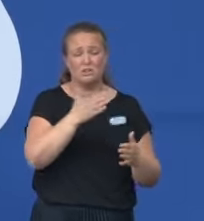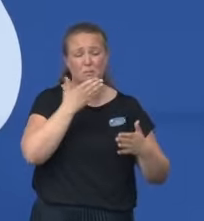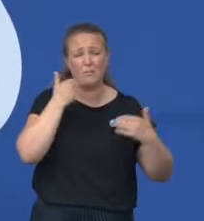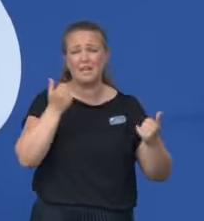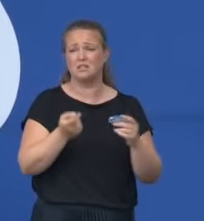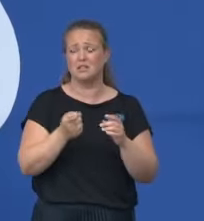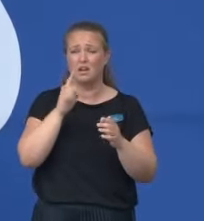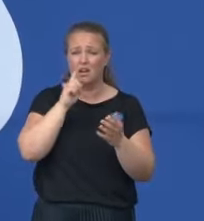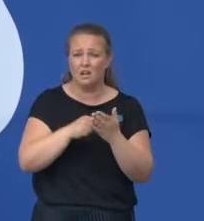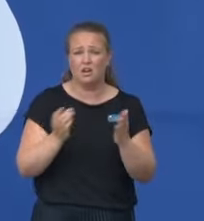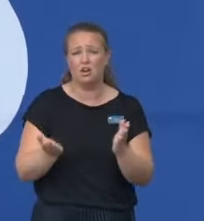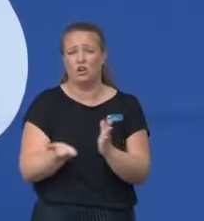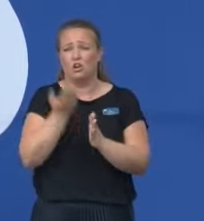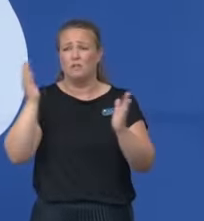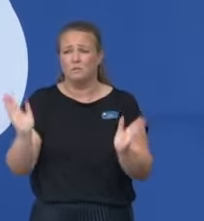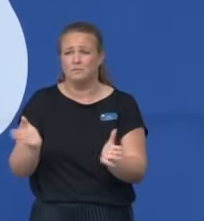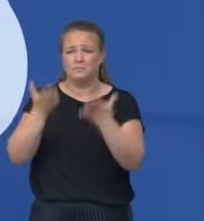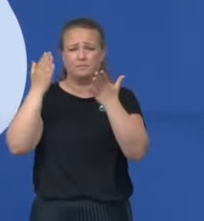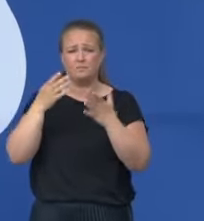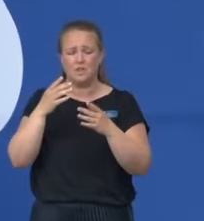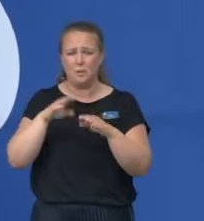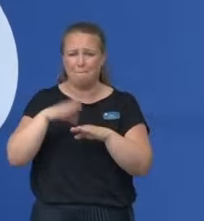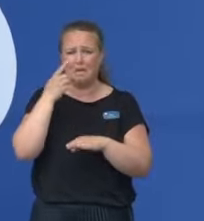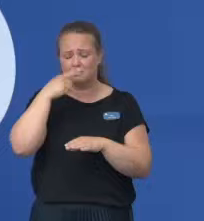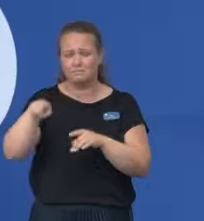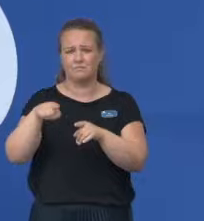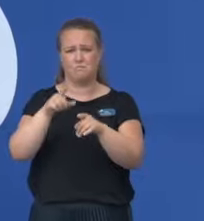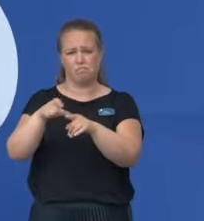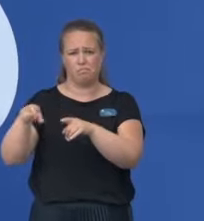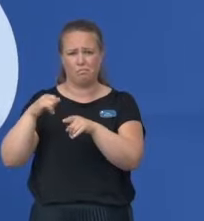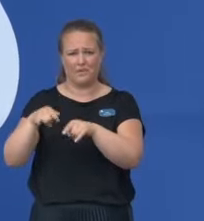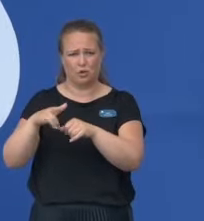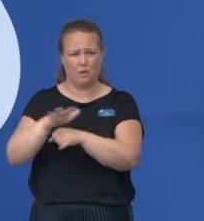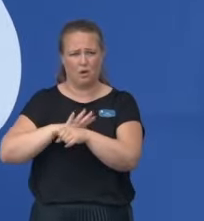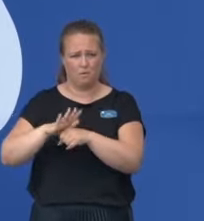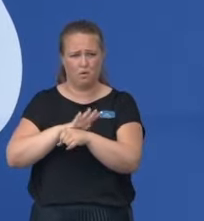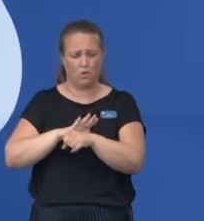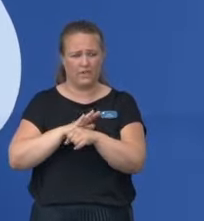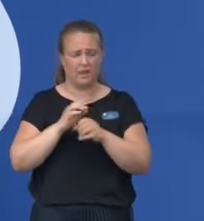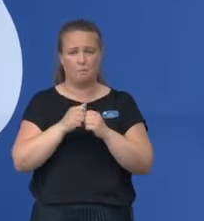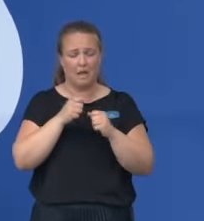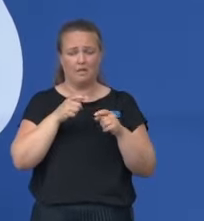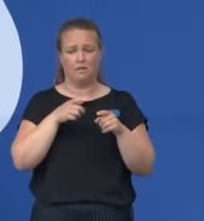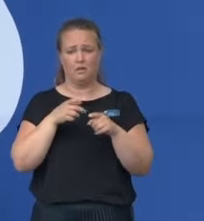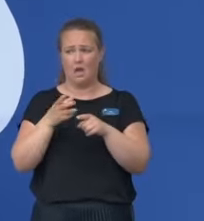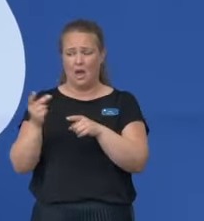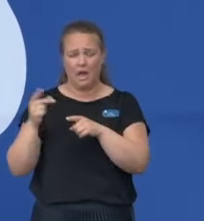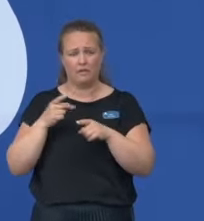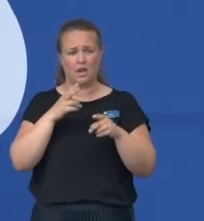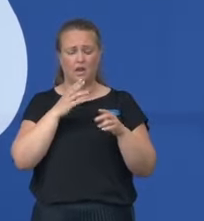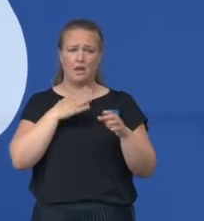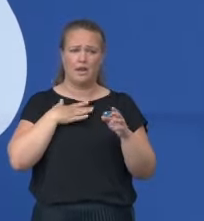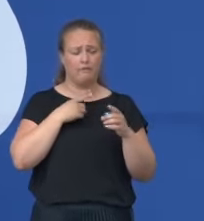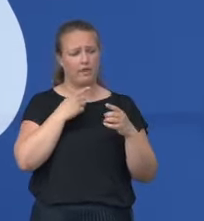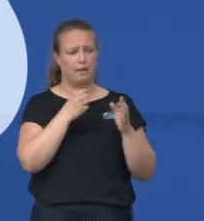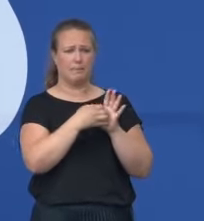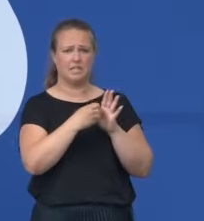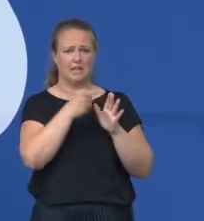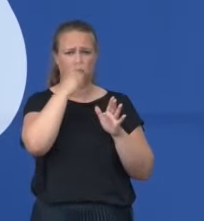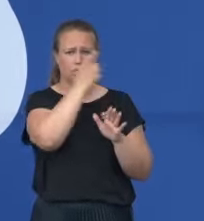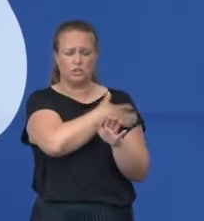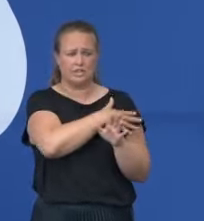som utmålas som monster av utländska makter. Det är helt sinnessjukt och det här behöver ju EU om någonting ta tag i med